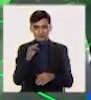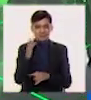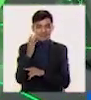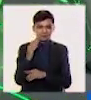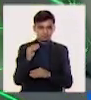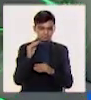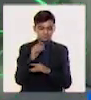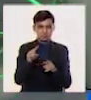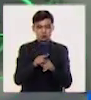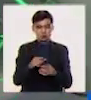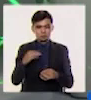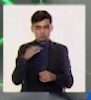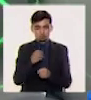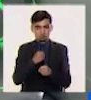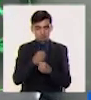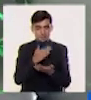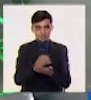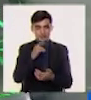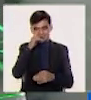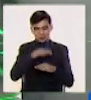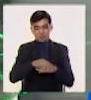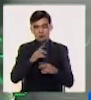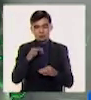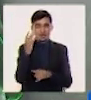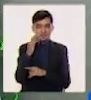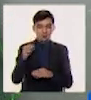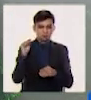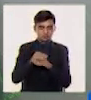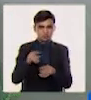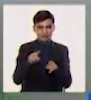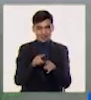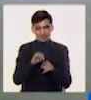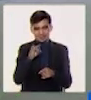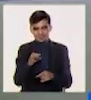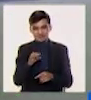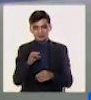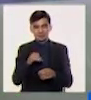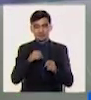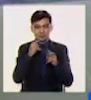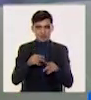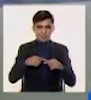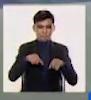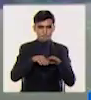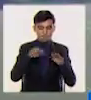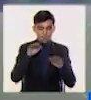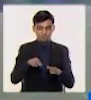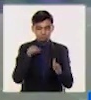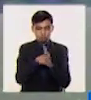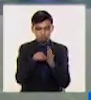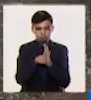отырғызу қызу қолға алыныпты. Алайда әкімдік тал отырғызуда қызды-қыздымен жекеменшік жерлерге де қол сұққан